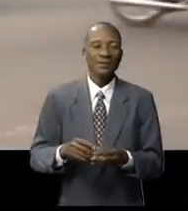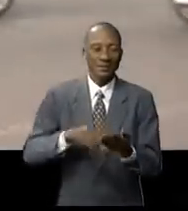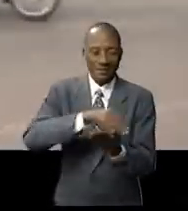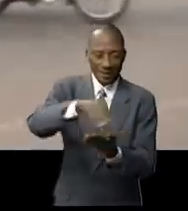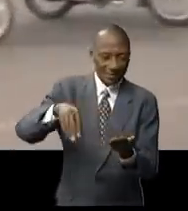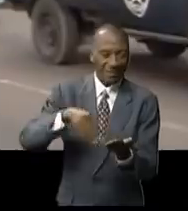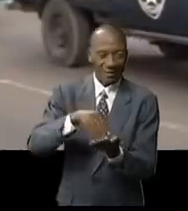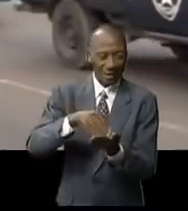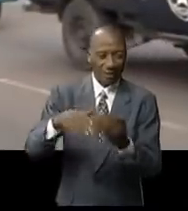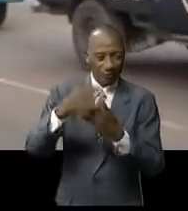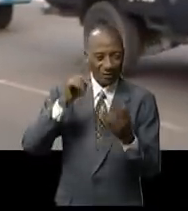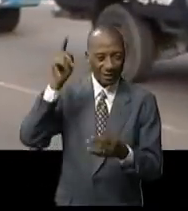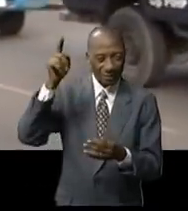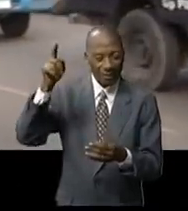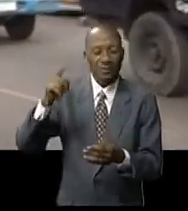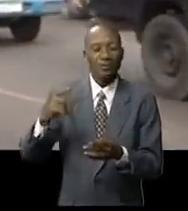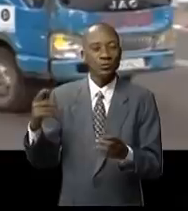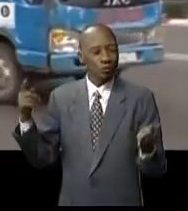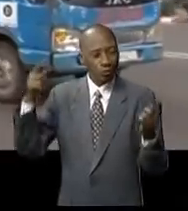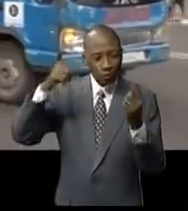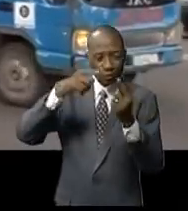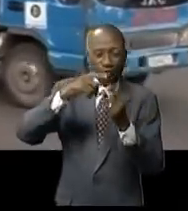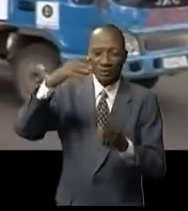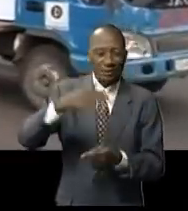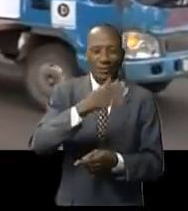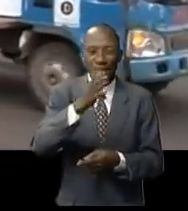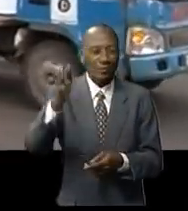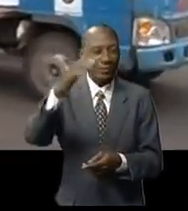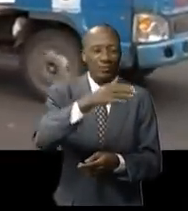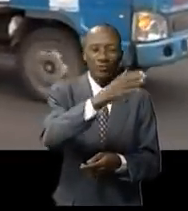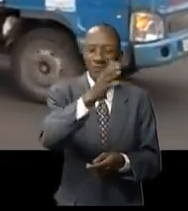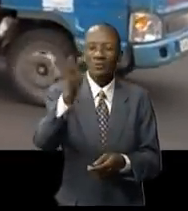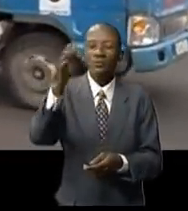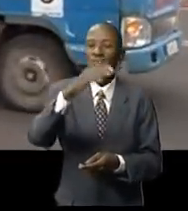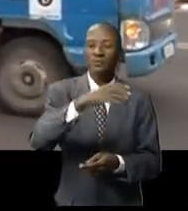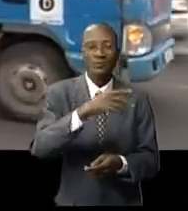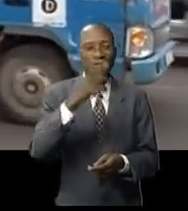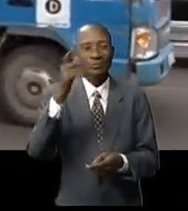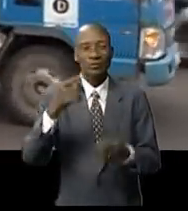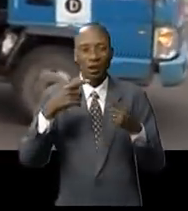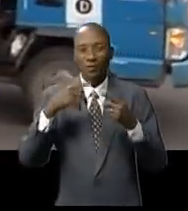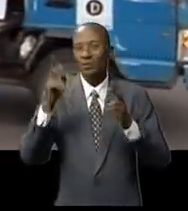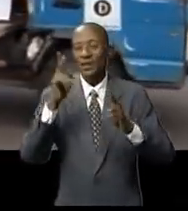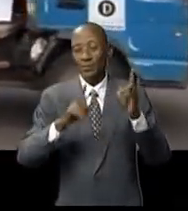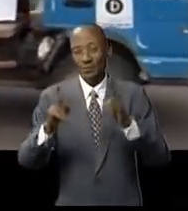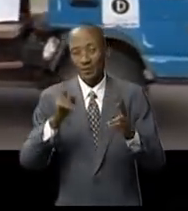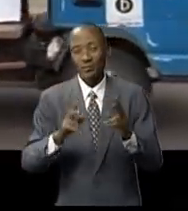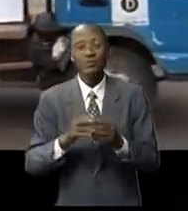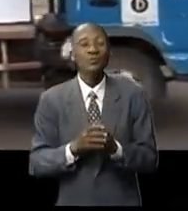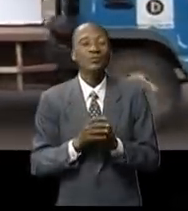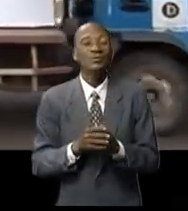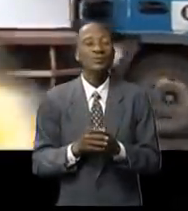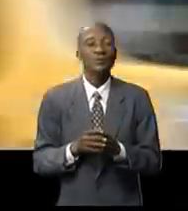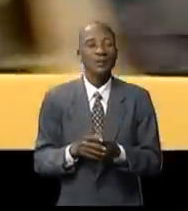la reconstruction de notre pays. Pour susciter l'appropriation de la culture des civismes fiscaux par la population, les cortèges